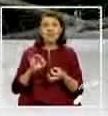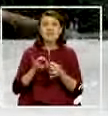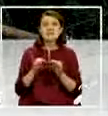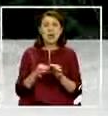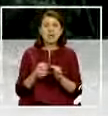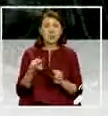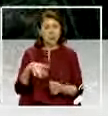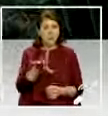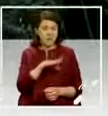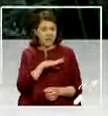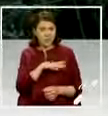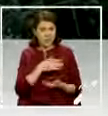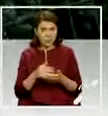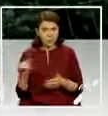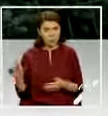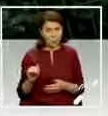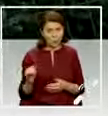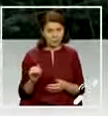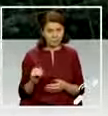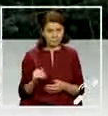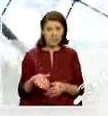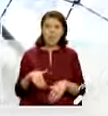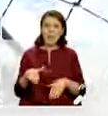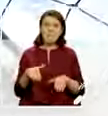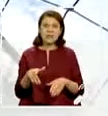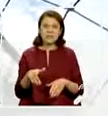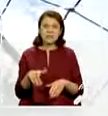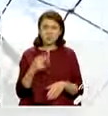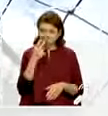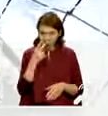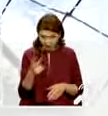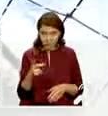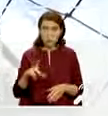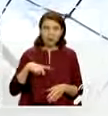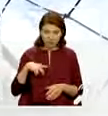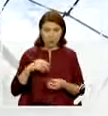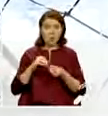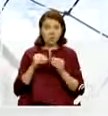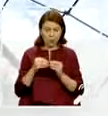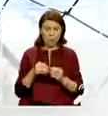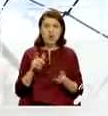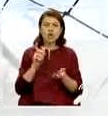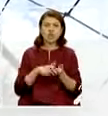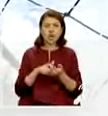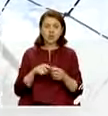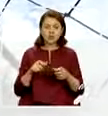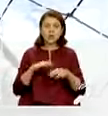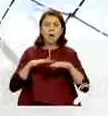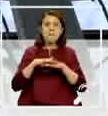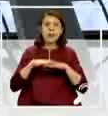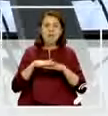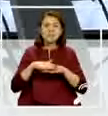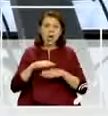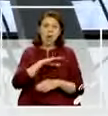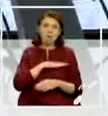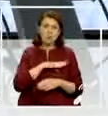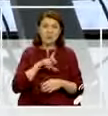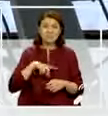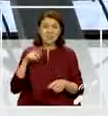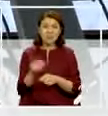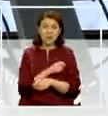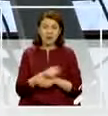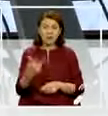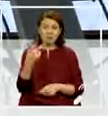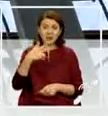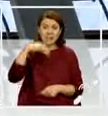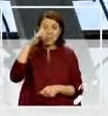reprezintă un pericol pentru copii. Sorin Câmpeanu s-a convins că există o problemă și a cerut ca plasa porții să fie reparată în 3 zile. A